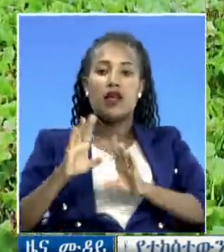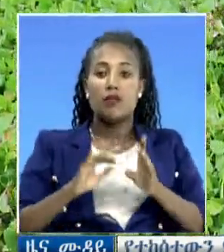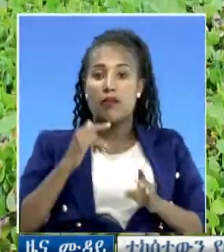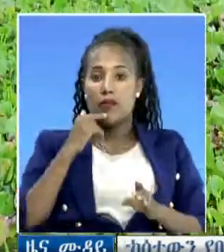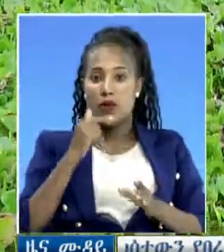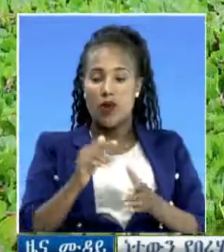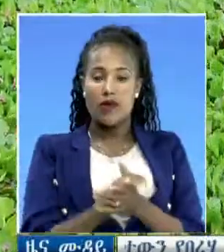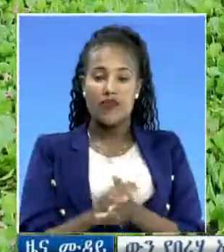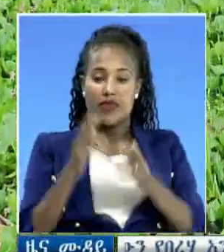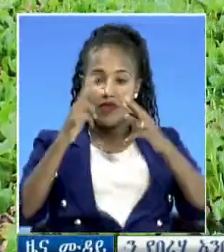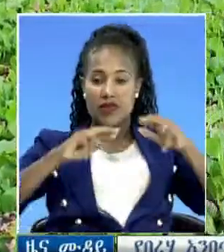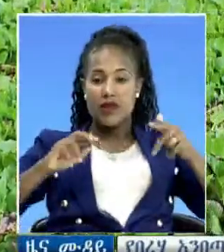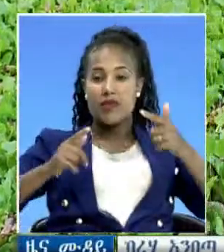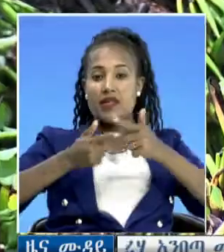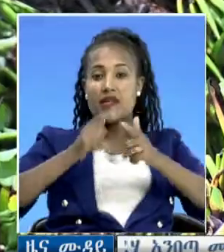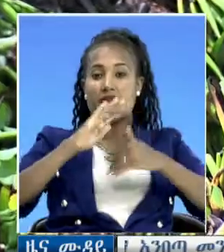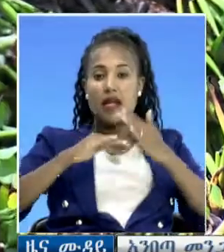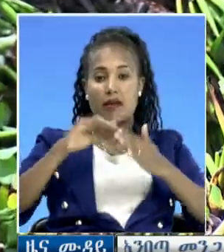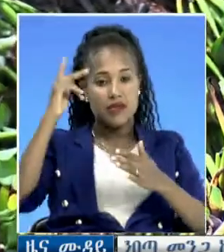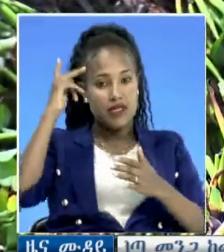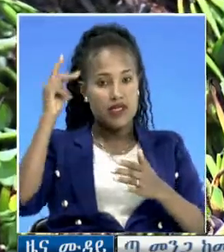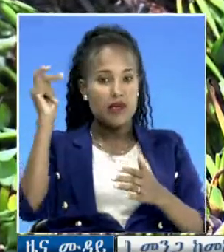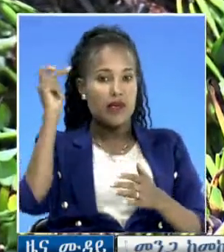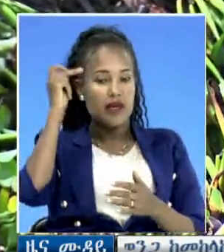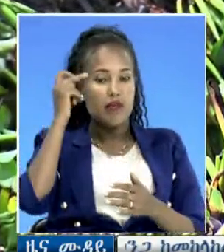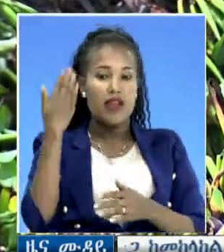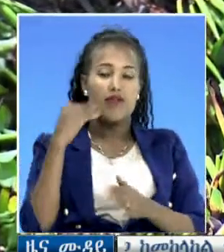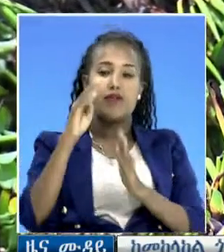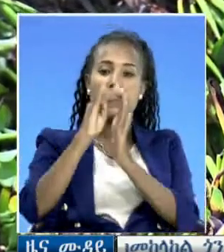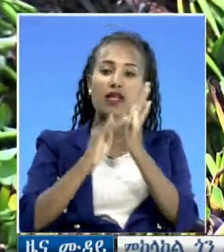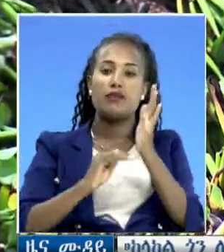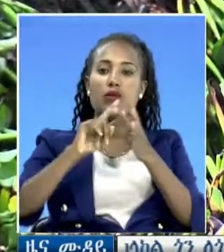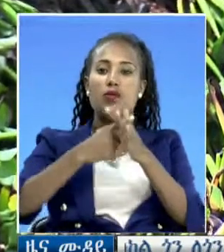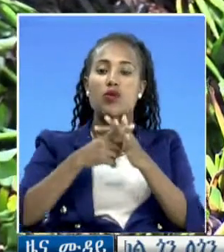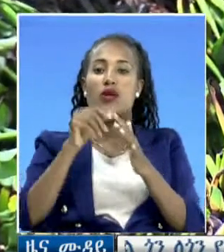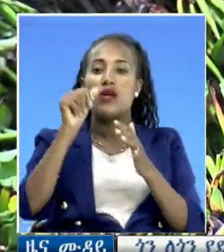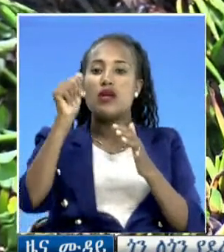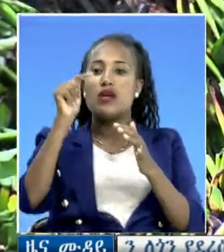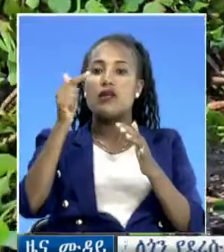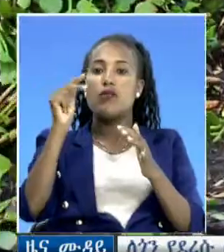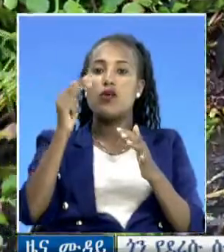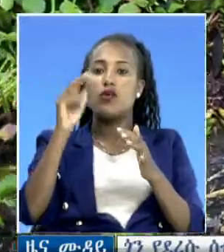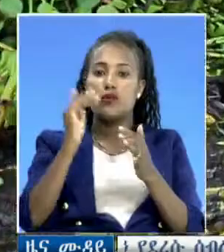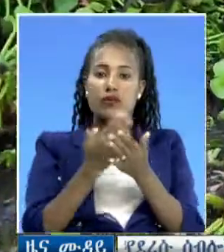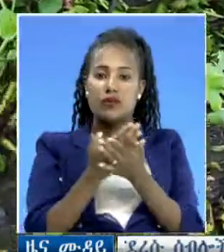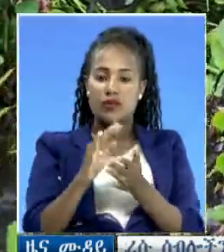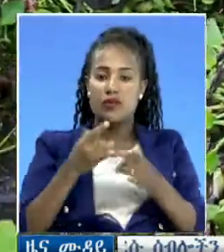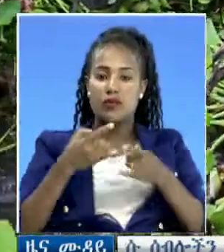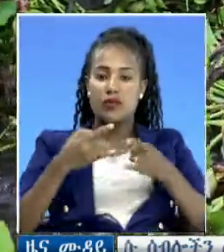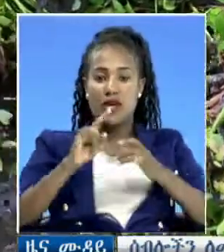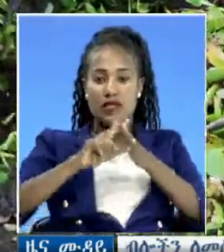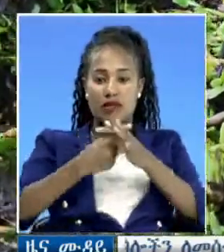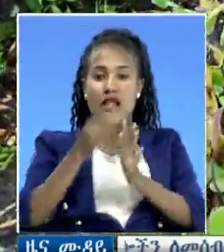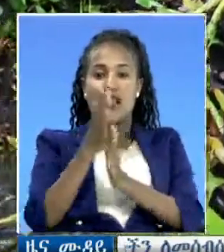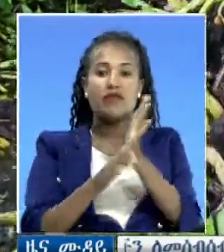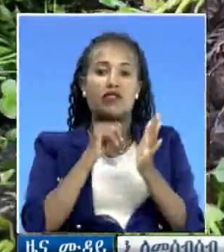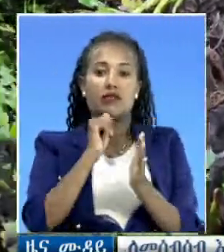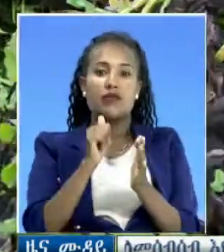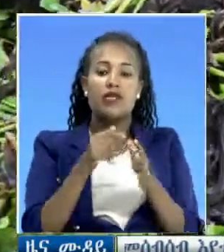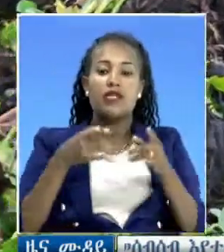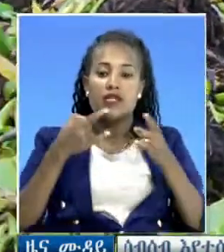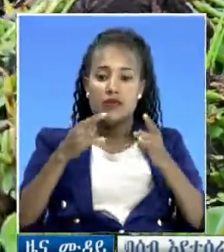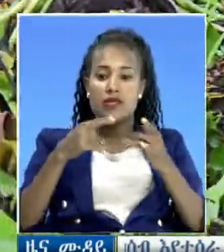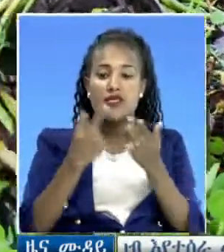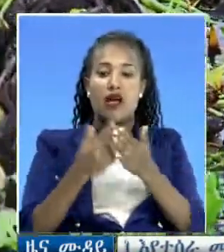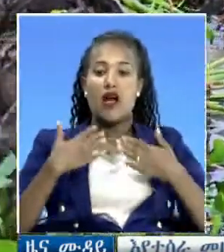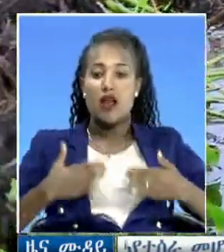ብለዋል። የኢፌዴሪ ምክትል ጠቅላይ ሚኒስትር ደመቀ መኮንን ካለፈው መስከረም ወር ጀምሮ የእምቦጭ አረምን የማስወገድ ዘመቻ ይጀመራል ያሉት አልተፈጸመም፣ ይህ ዘመቻ የዚህ